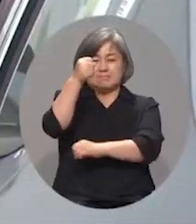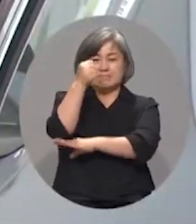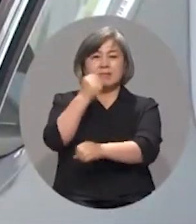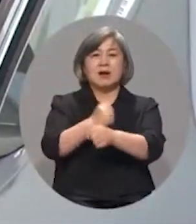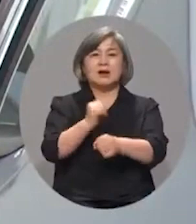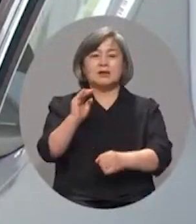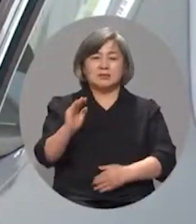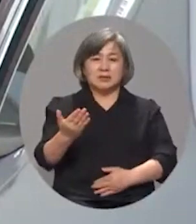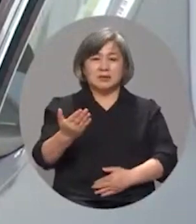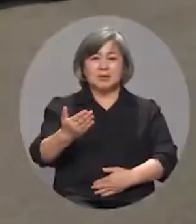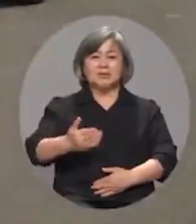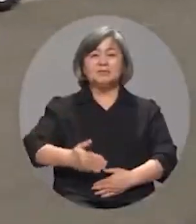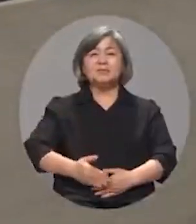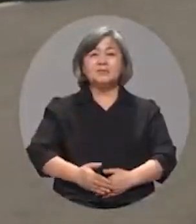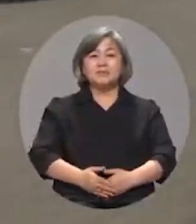됩니다